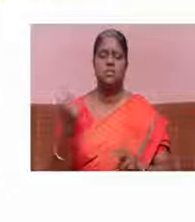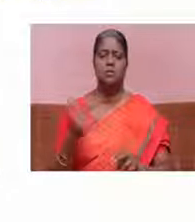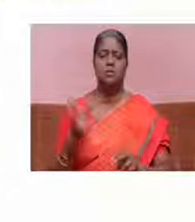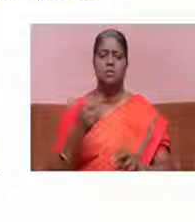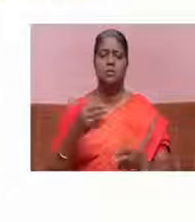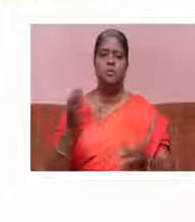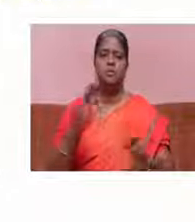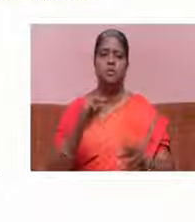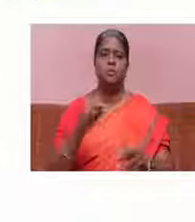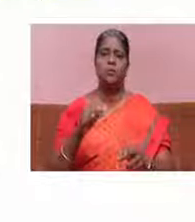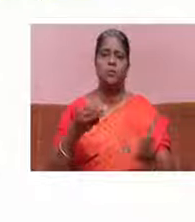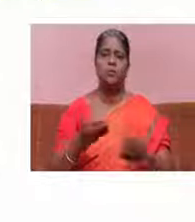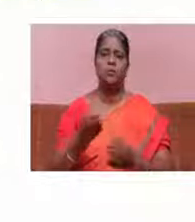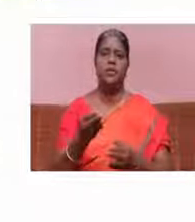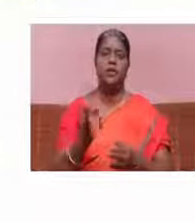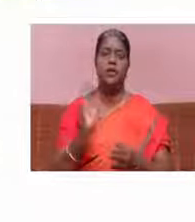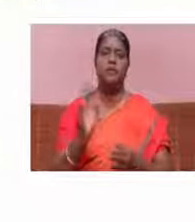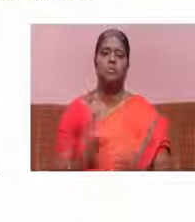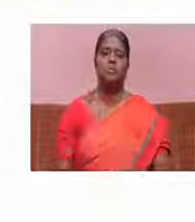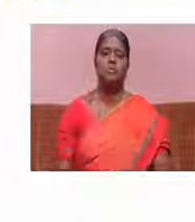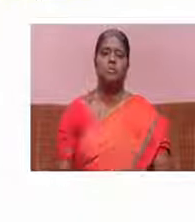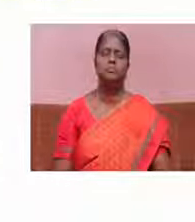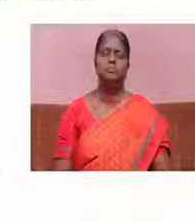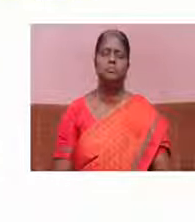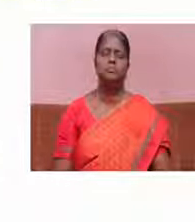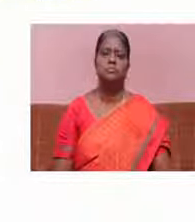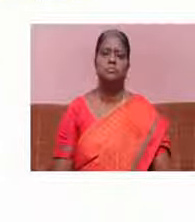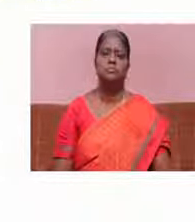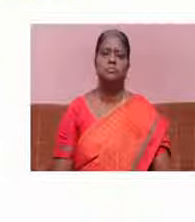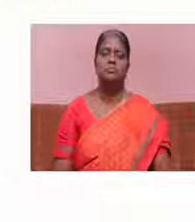மாற்றுத்திறனாளிகளுக்கும் முதியோர்களுக்கும் உதவியாக இருக்கும்.